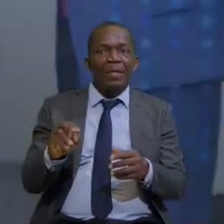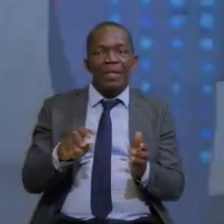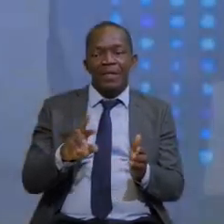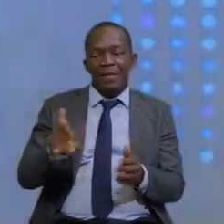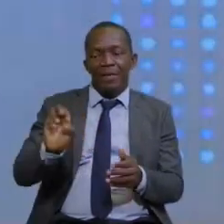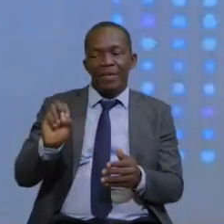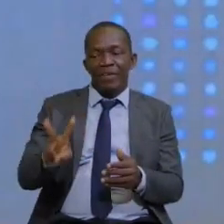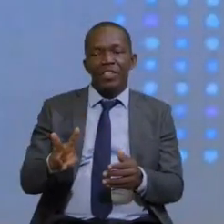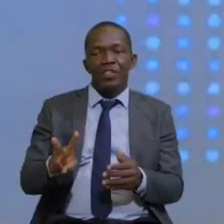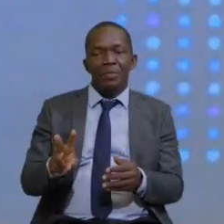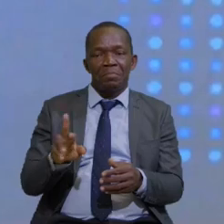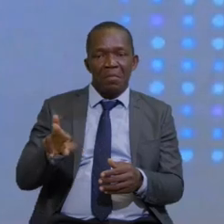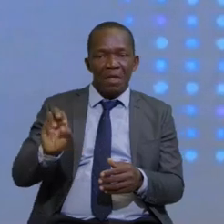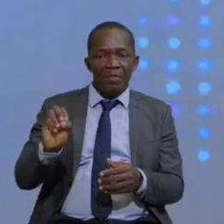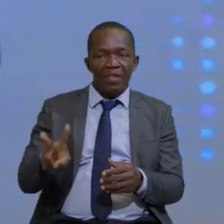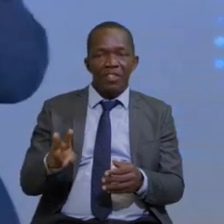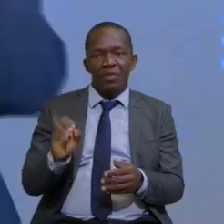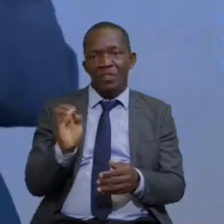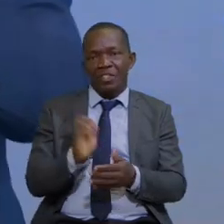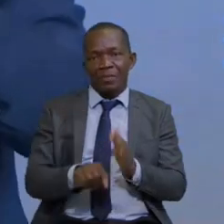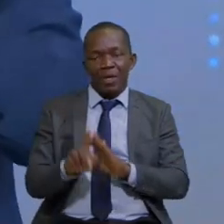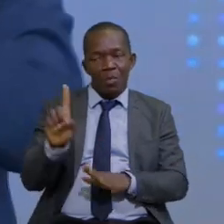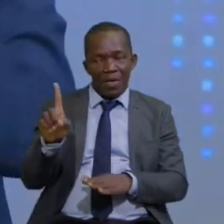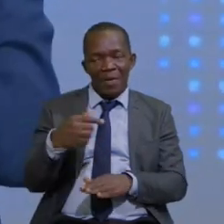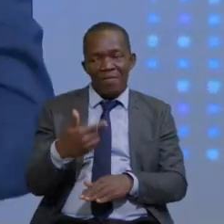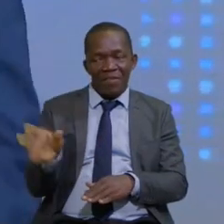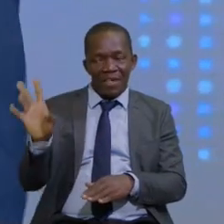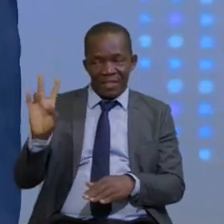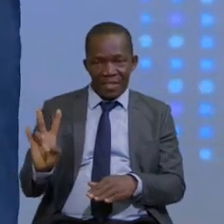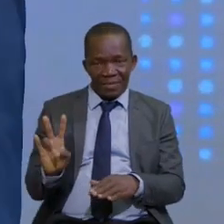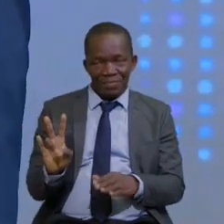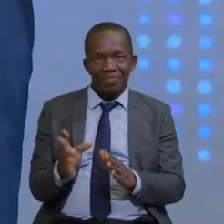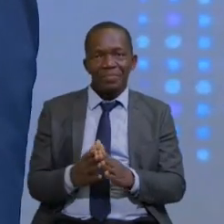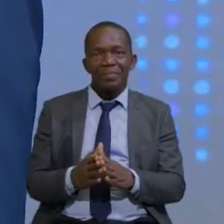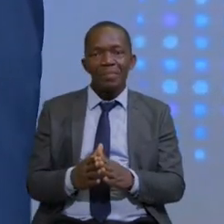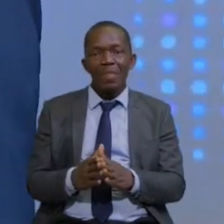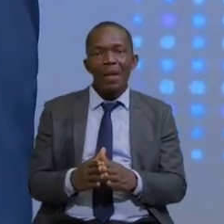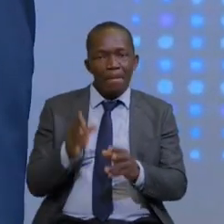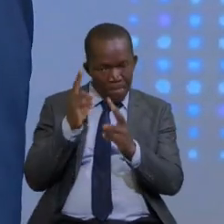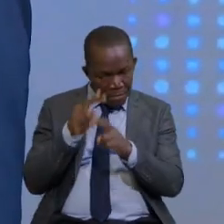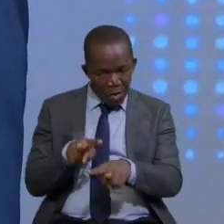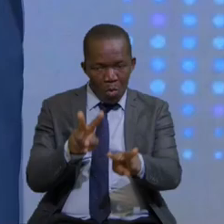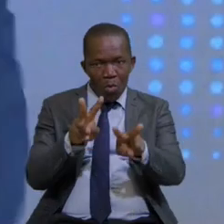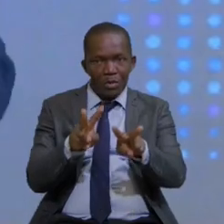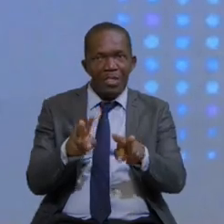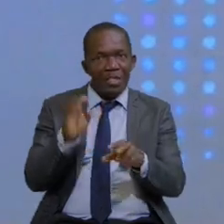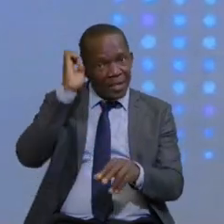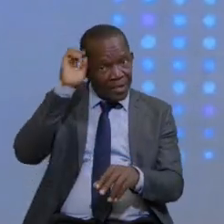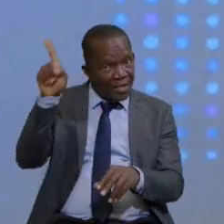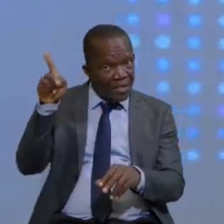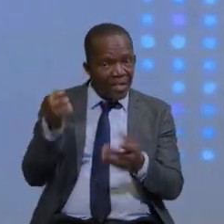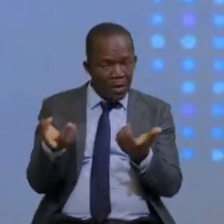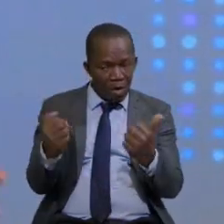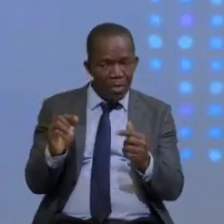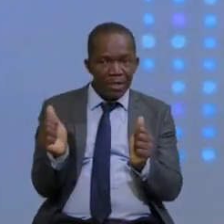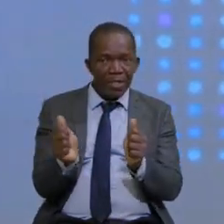verset 7. Apocalypse chapitre 1, verset 7 dit, voici, il vient sur des nuées,